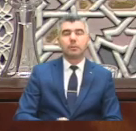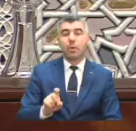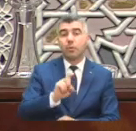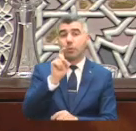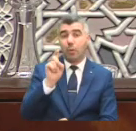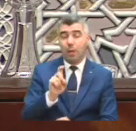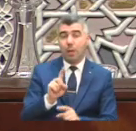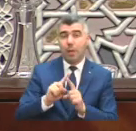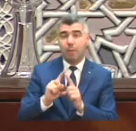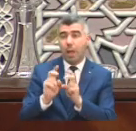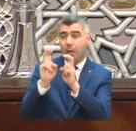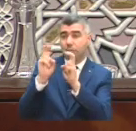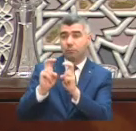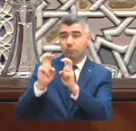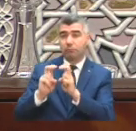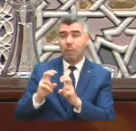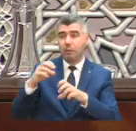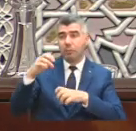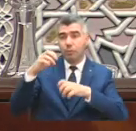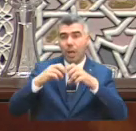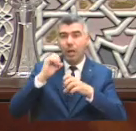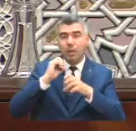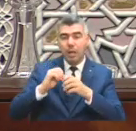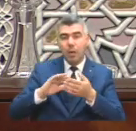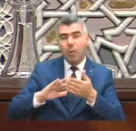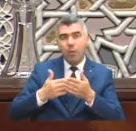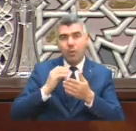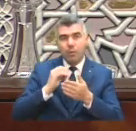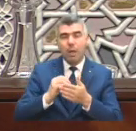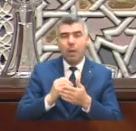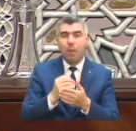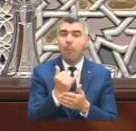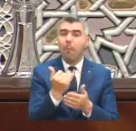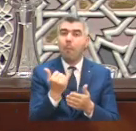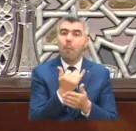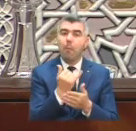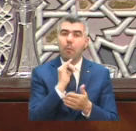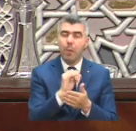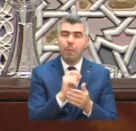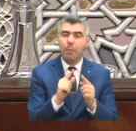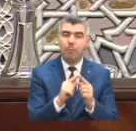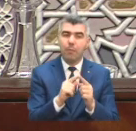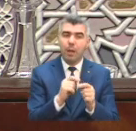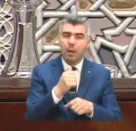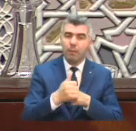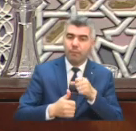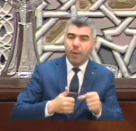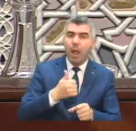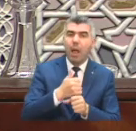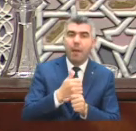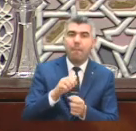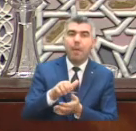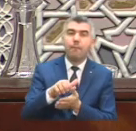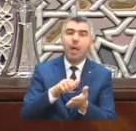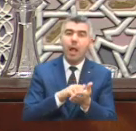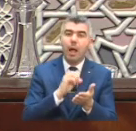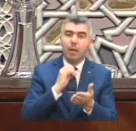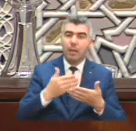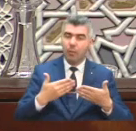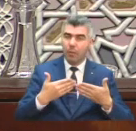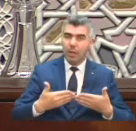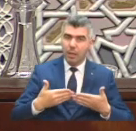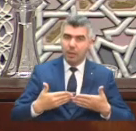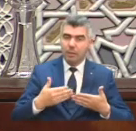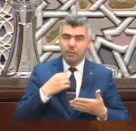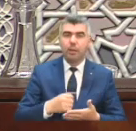قلة التساقطات وندرتها ومدى تأثيرها على الموسم الفلاحي للسيدات والسادة النواب